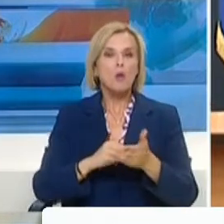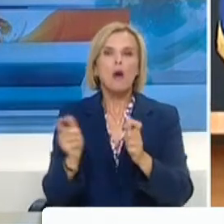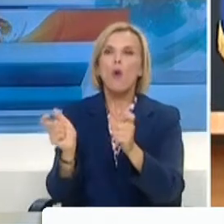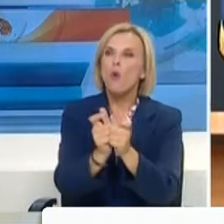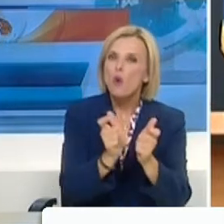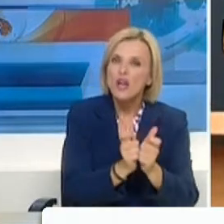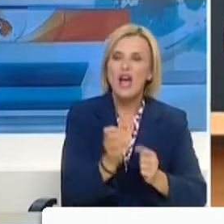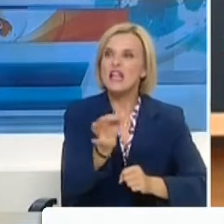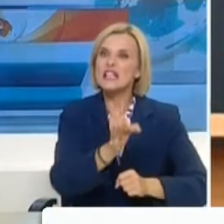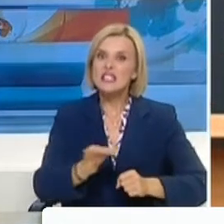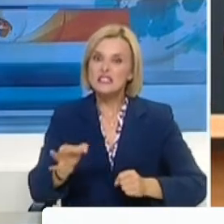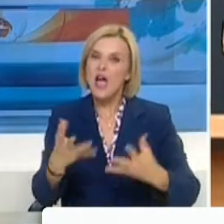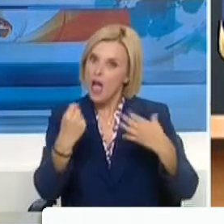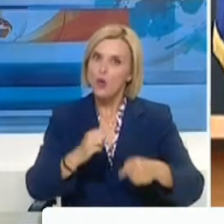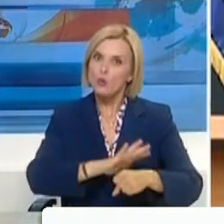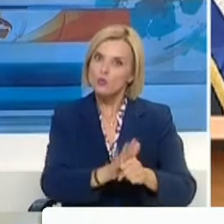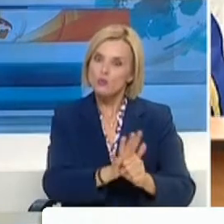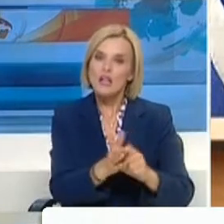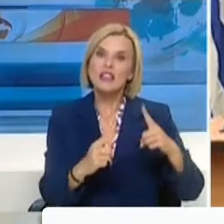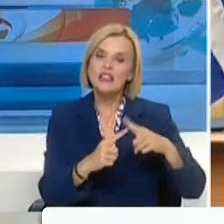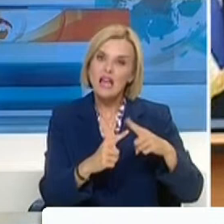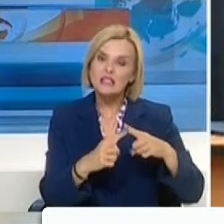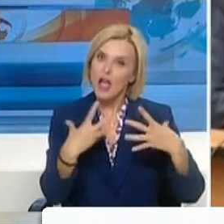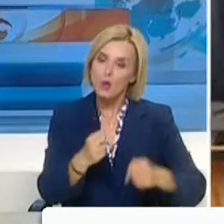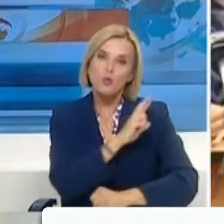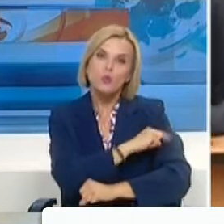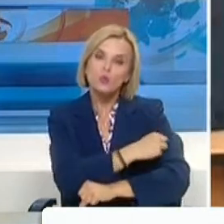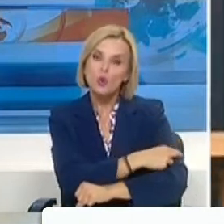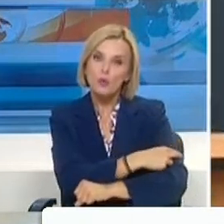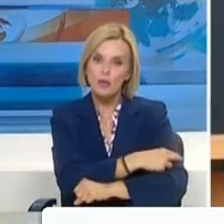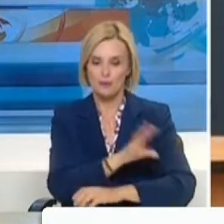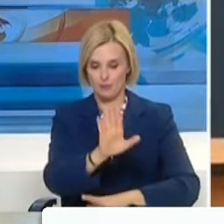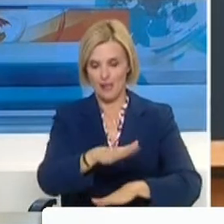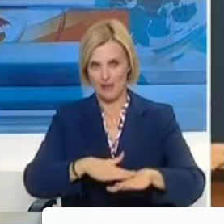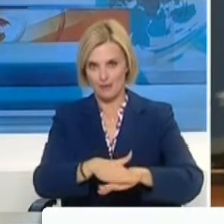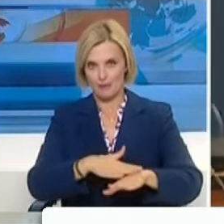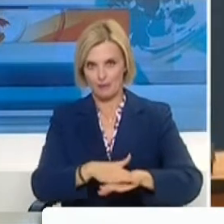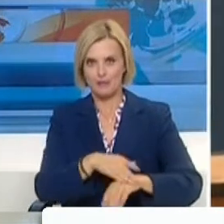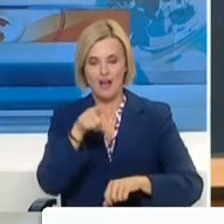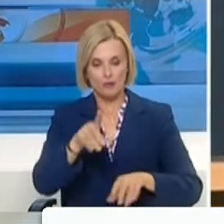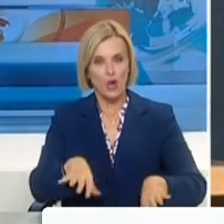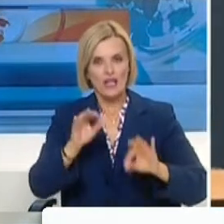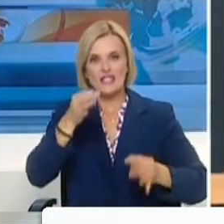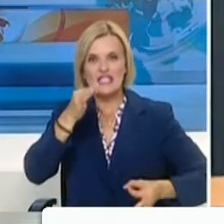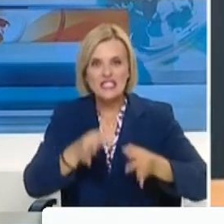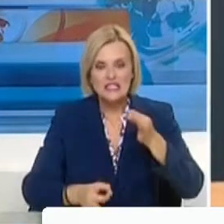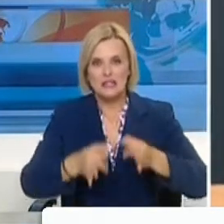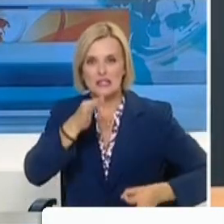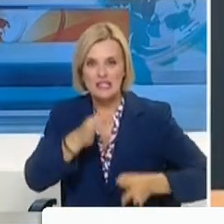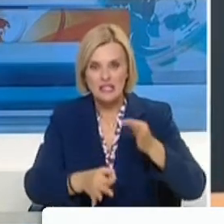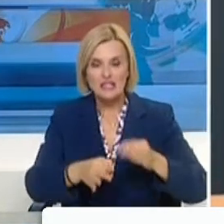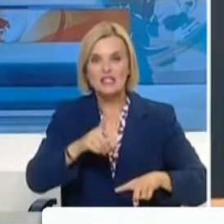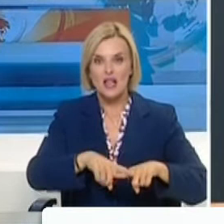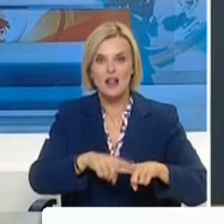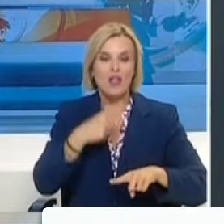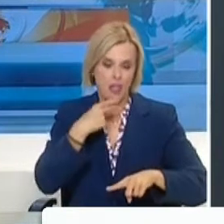COVID? Να πω με την άδειά σας, κύριε καθηγητά, έχει ξεκινήσει μια μεγάλη συζήτηση για ένα τεράστιο κεφάλαιο της χώρας